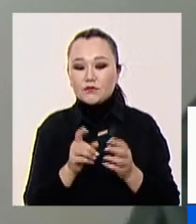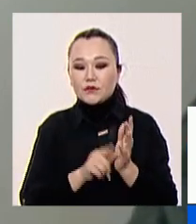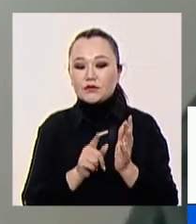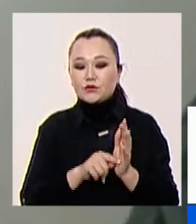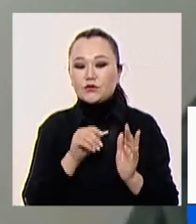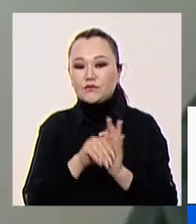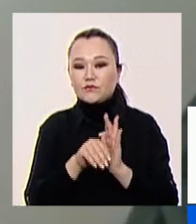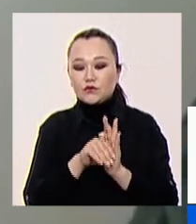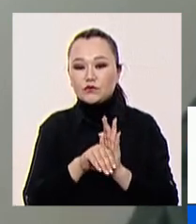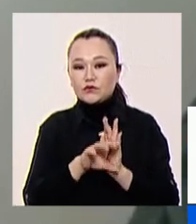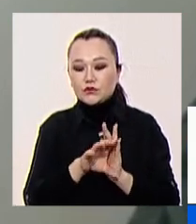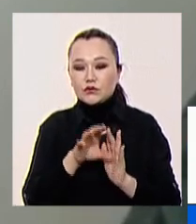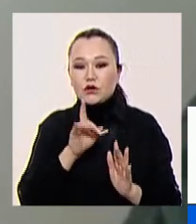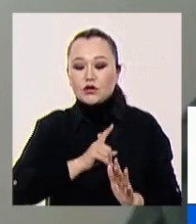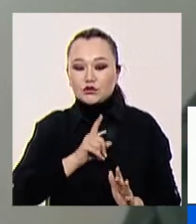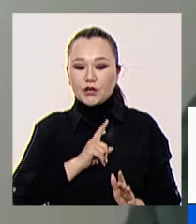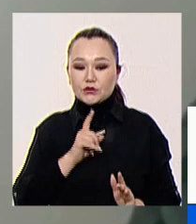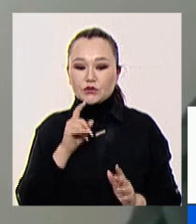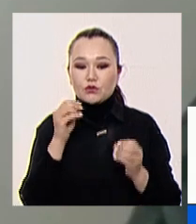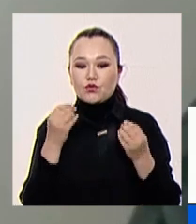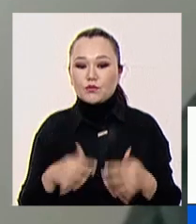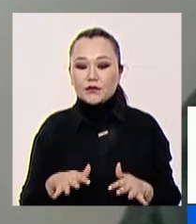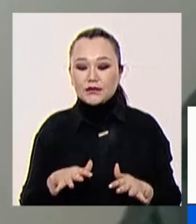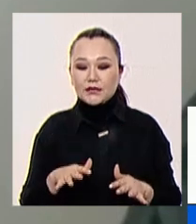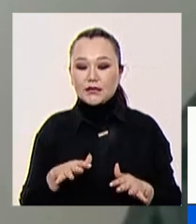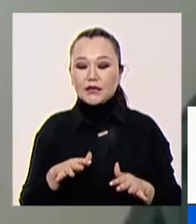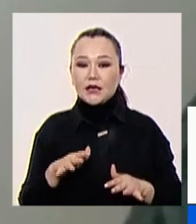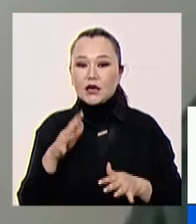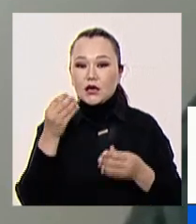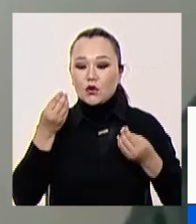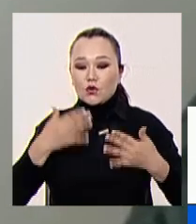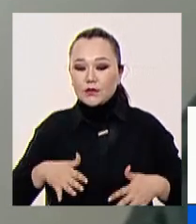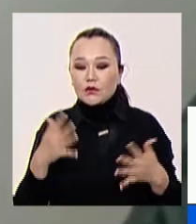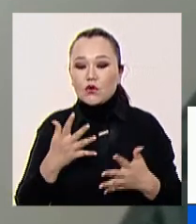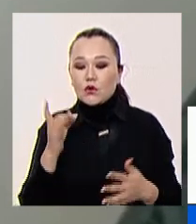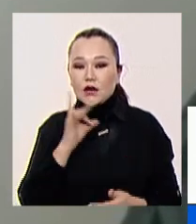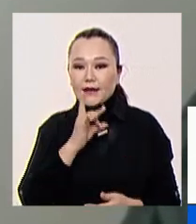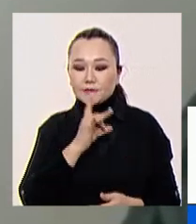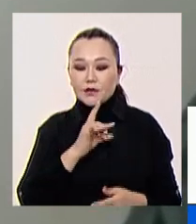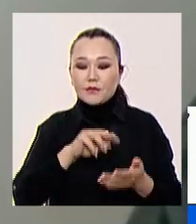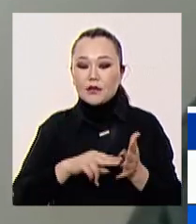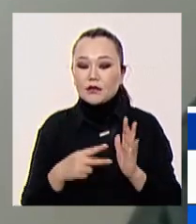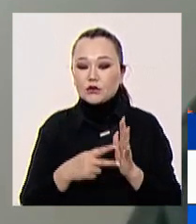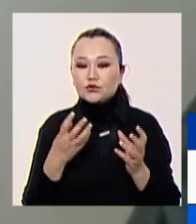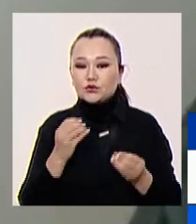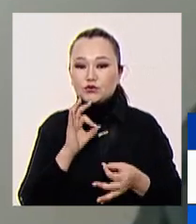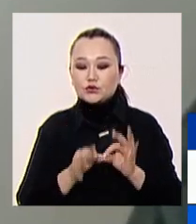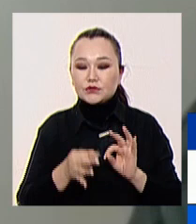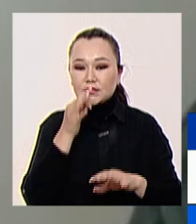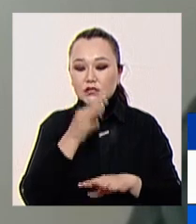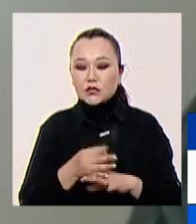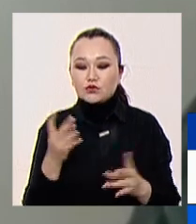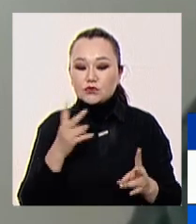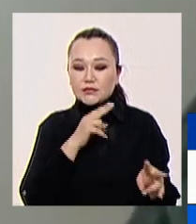взносы, накопления ожидают убытки. В каком размере и какого плана еще сложно сказать. Надо следить